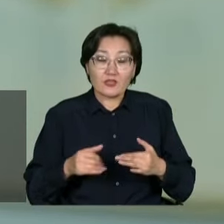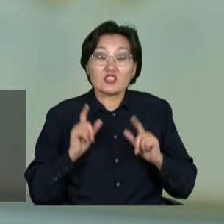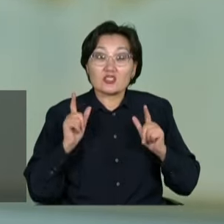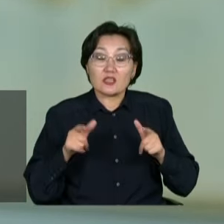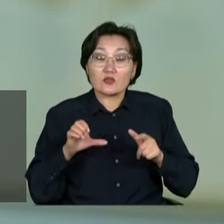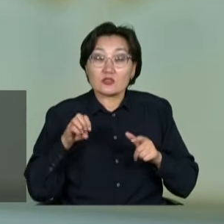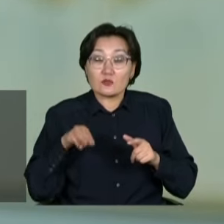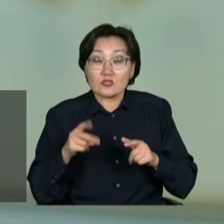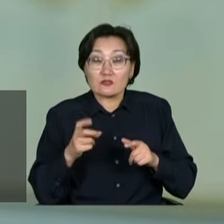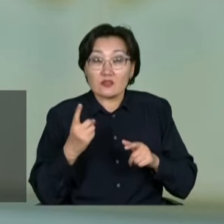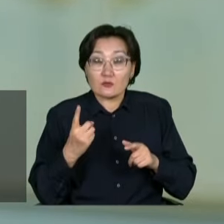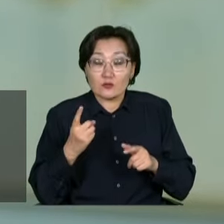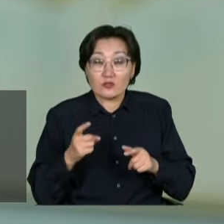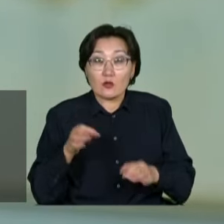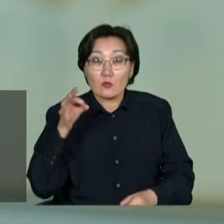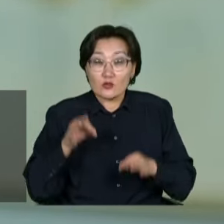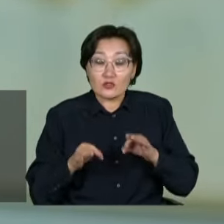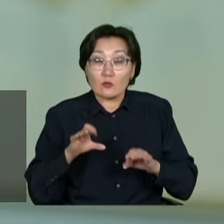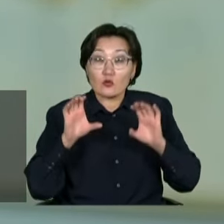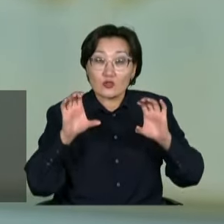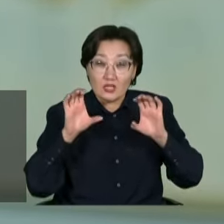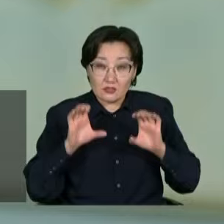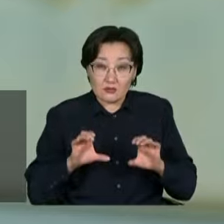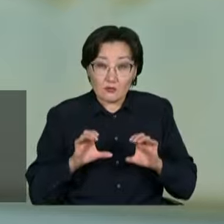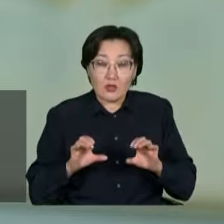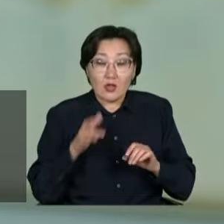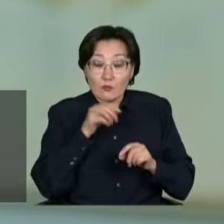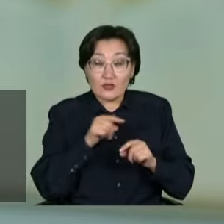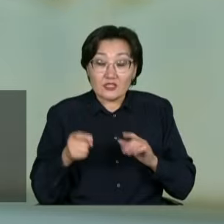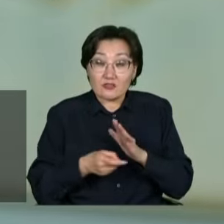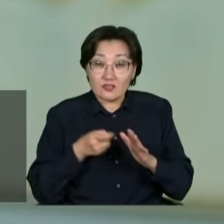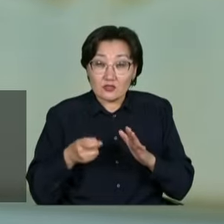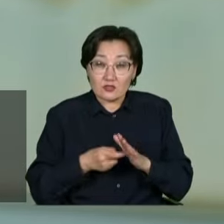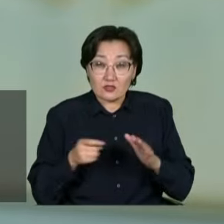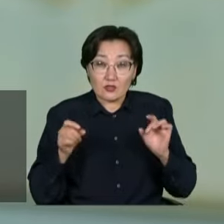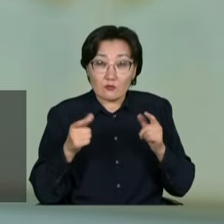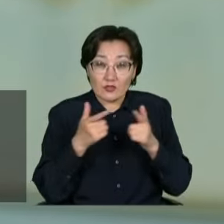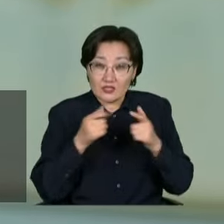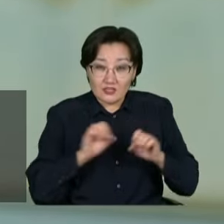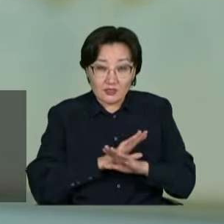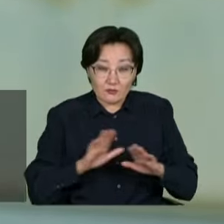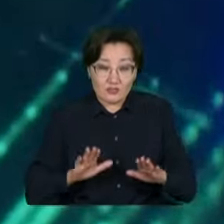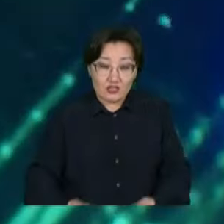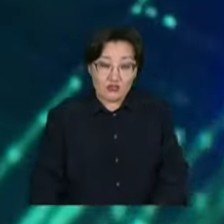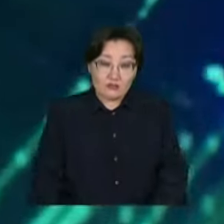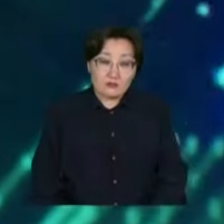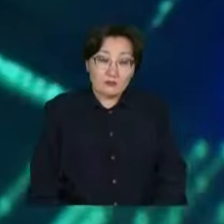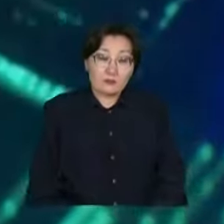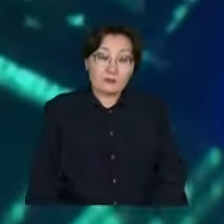Согласно статье 201 Уголовного процессуального кодекса, ход досудебного расследования разглашению не подлежит.